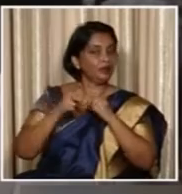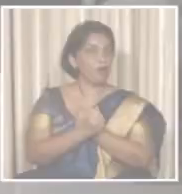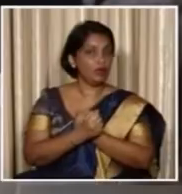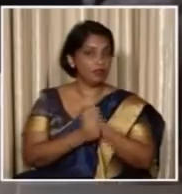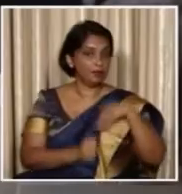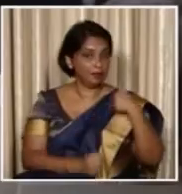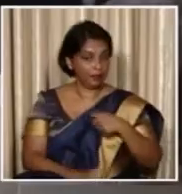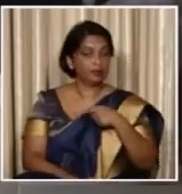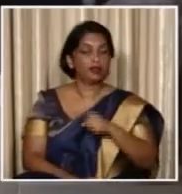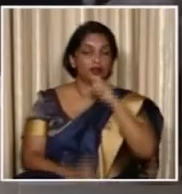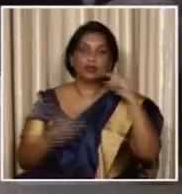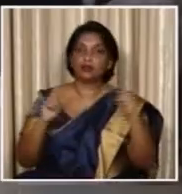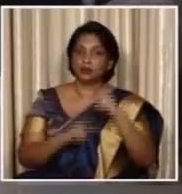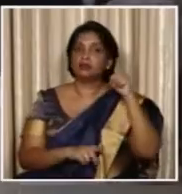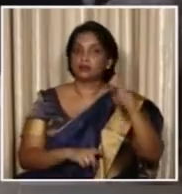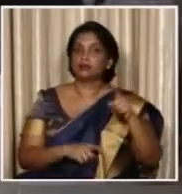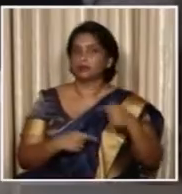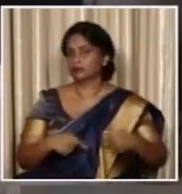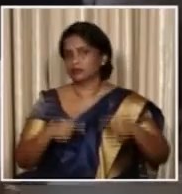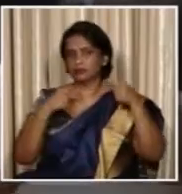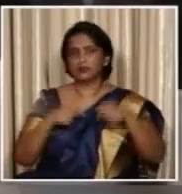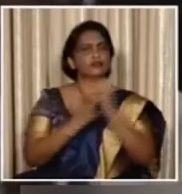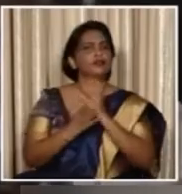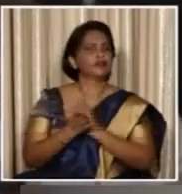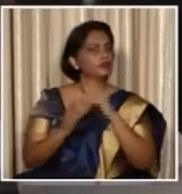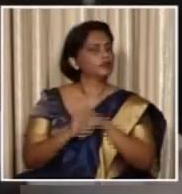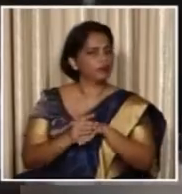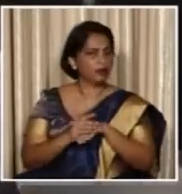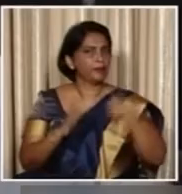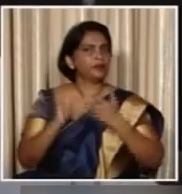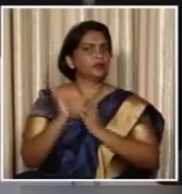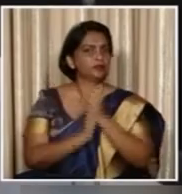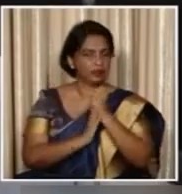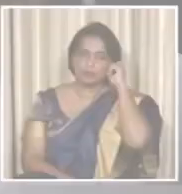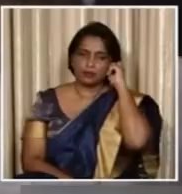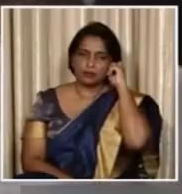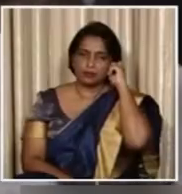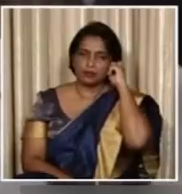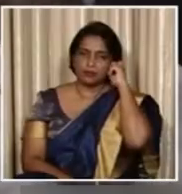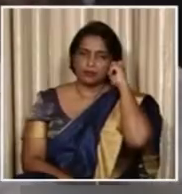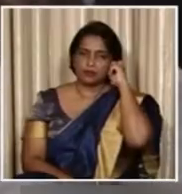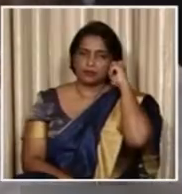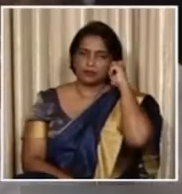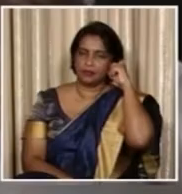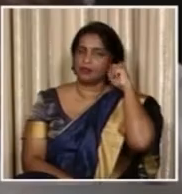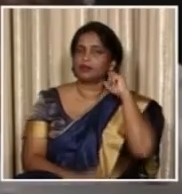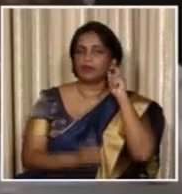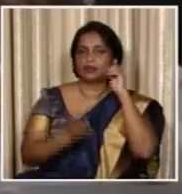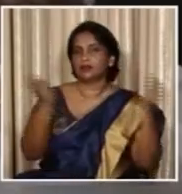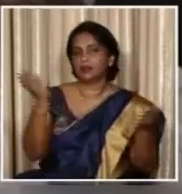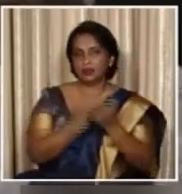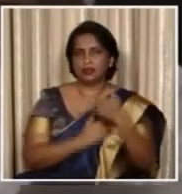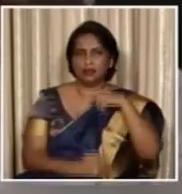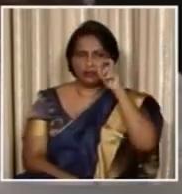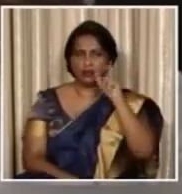තමයි ශ්‍රේෂ්ඨාධිකරණයේ අභියෝගයට ලක් කළේ මේ ව්‍යවස්ථාවෙන් තියෙන මූලික අයිතිවාසිකම් ඡේදය යට. එතකොට ඒකට ප්‍රසම්කරුව මම දැක්ක